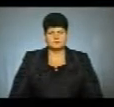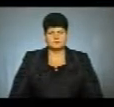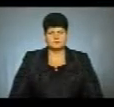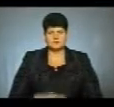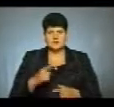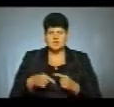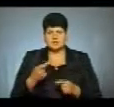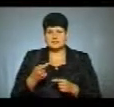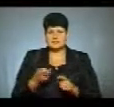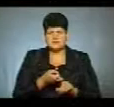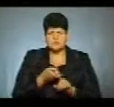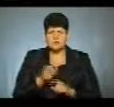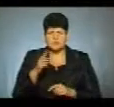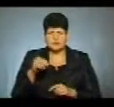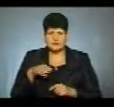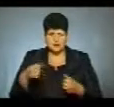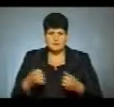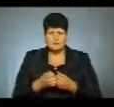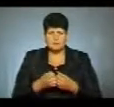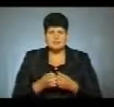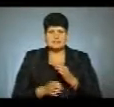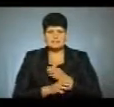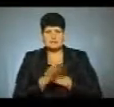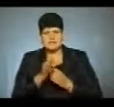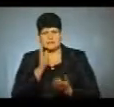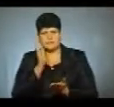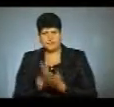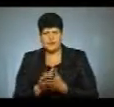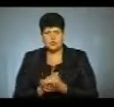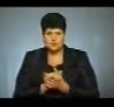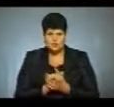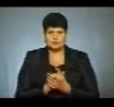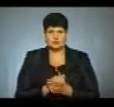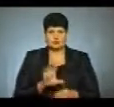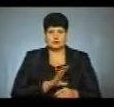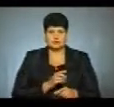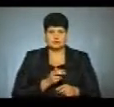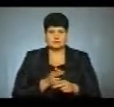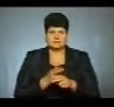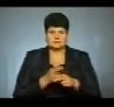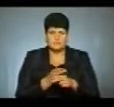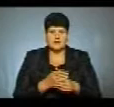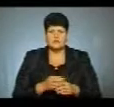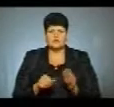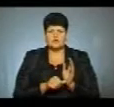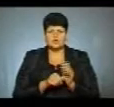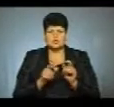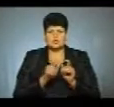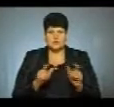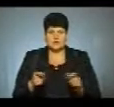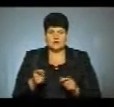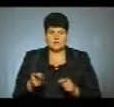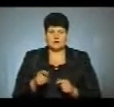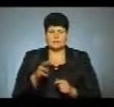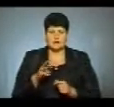Через дорожню транспортну пригоду від мікрорайону Східний в напрямку Дружби утворилися затори. На зупинці 6-та школа тернополянка